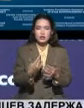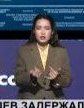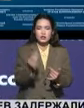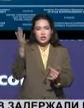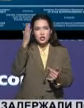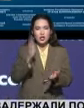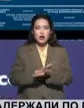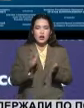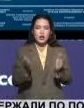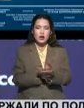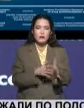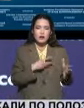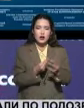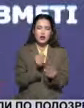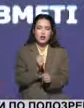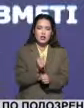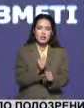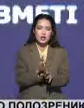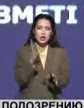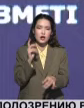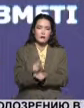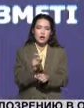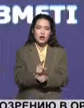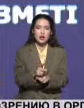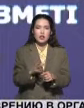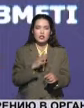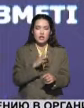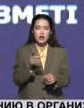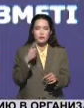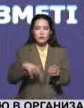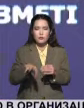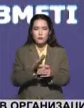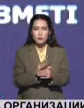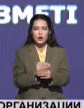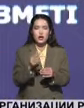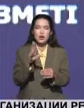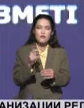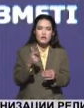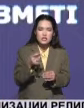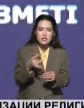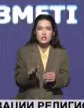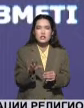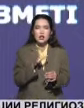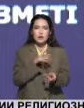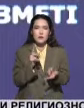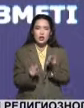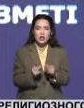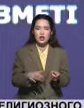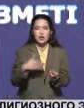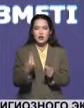месторождение Рожковское. Если в начале этого года объем поставок сжиженного газа, нефтяного газа на внутренний рынок области